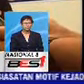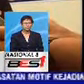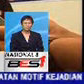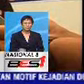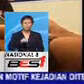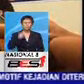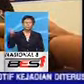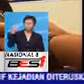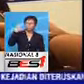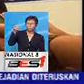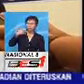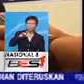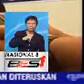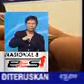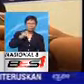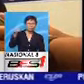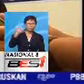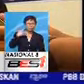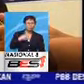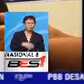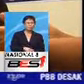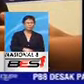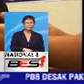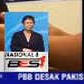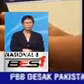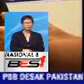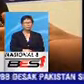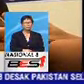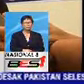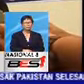terima, siasat yang kita buat sekarang ini melibatkan